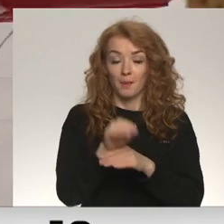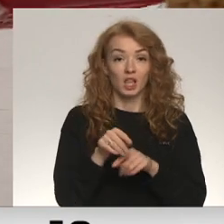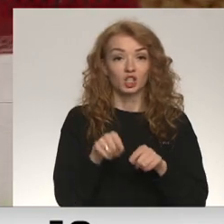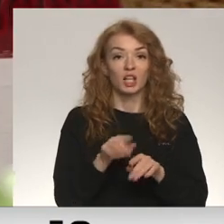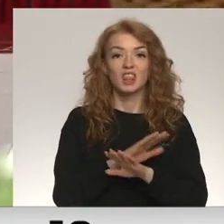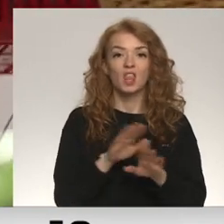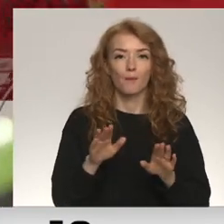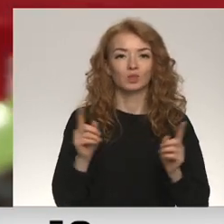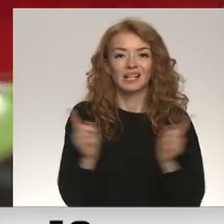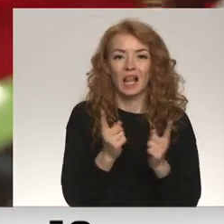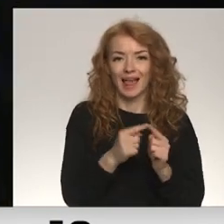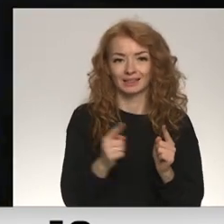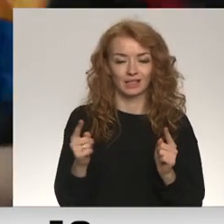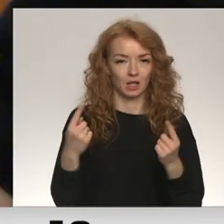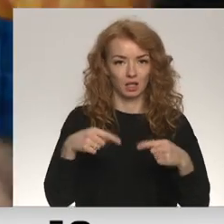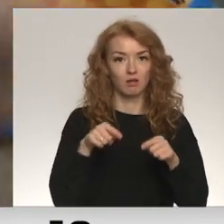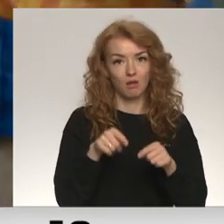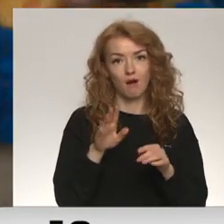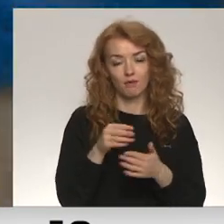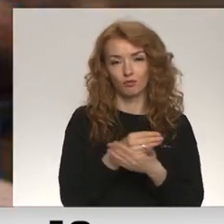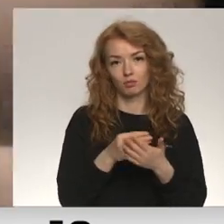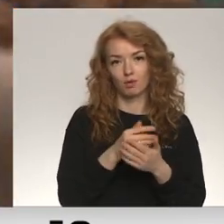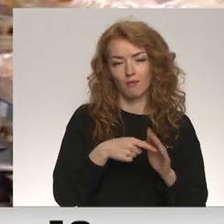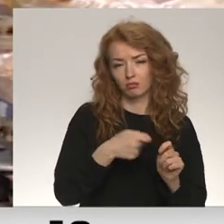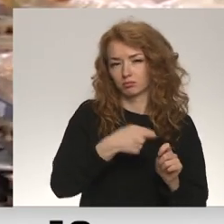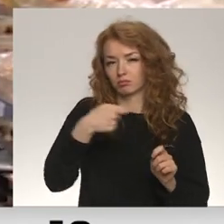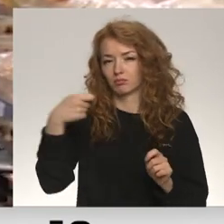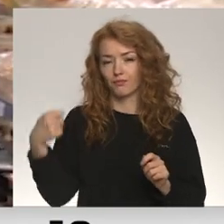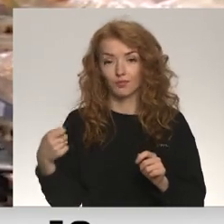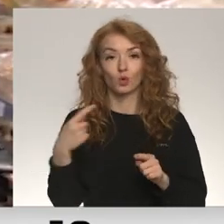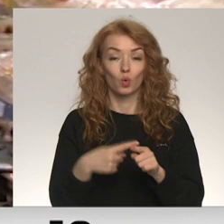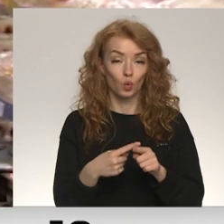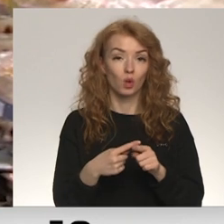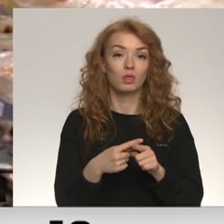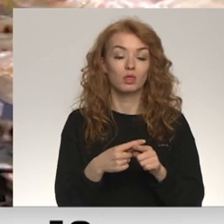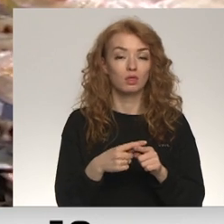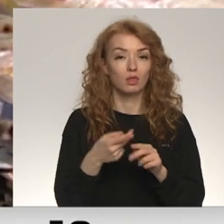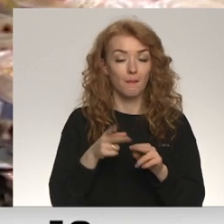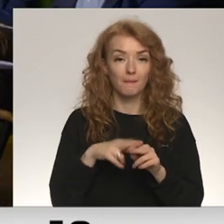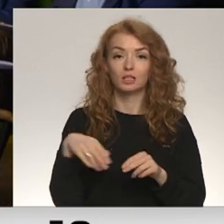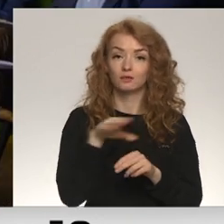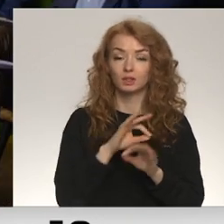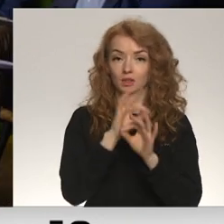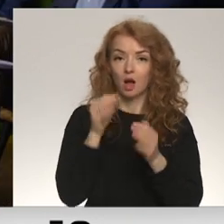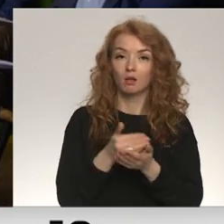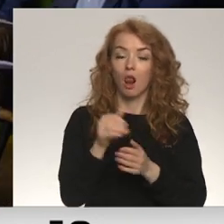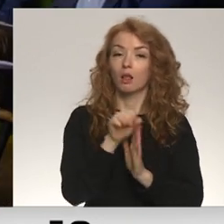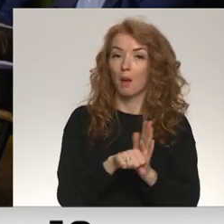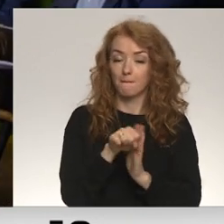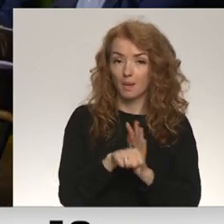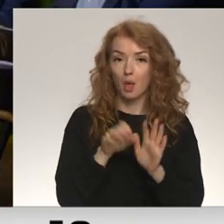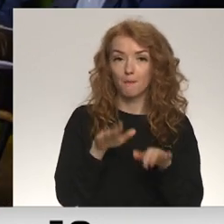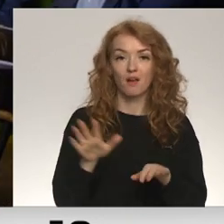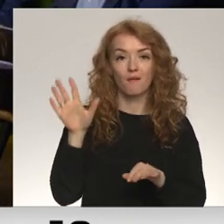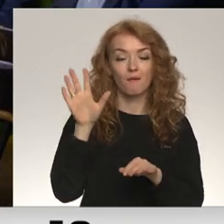nebūs īslaicīga krīze, bet tā var prasīt ilgu laiku, kas sarunas dalībniekiem lika pievērsties tālākām debatēm par